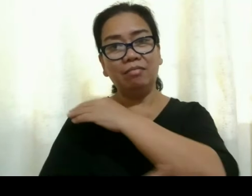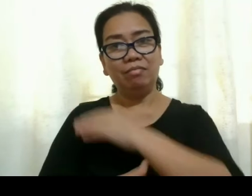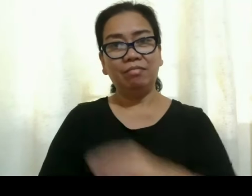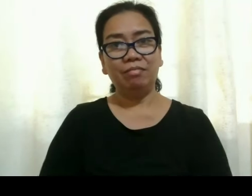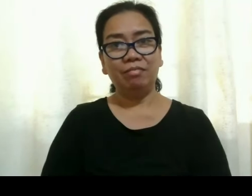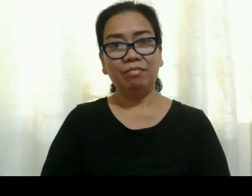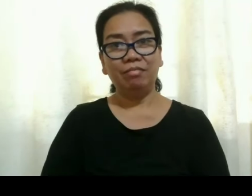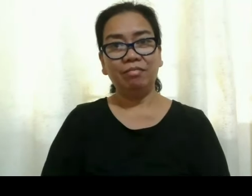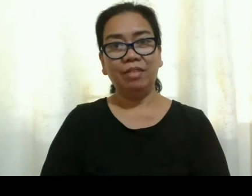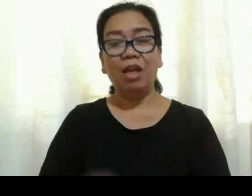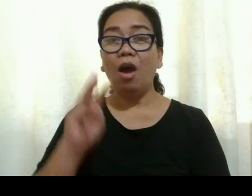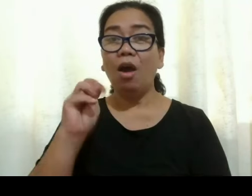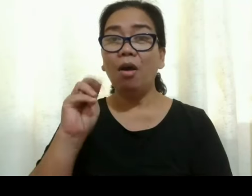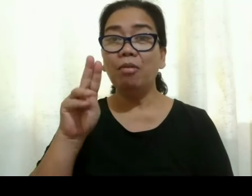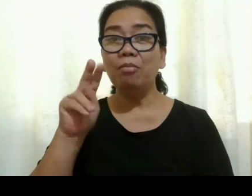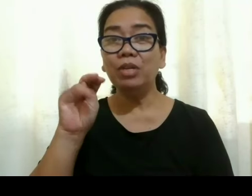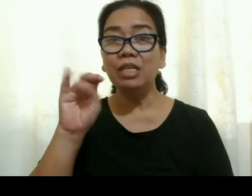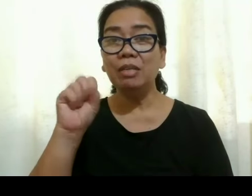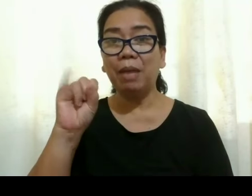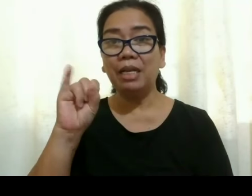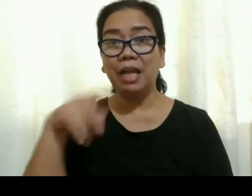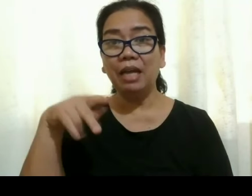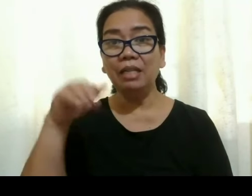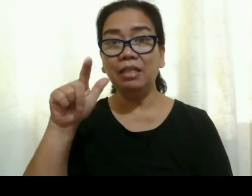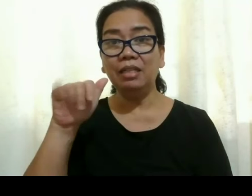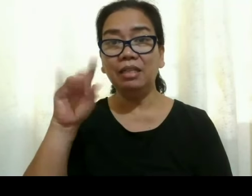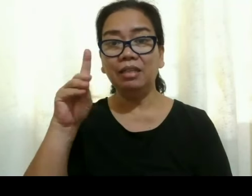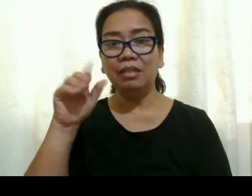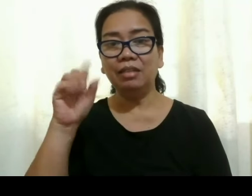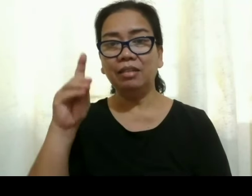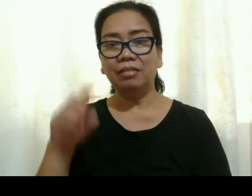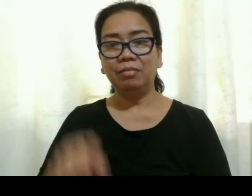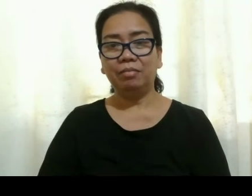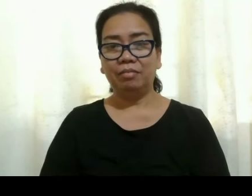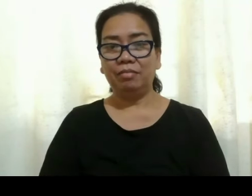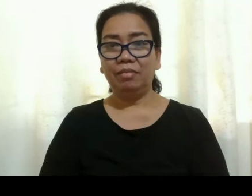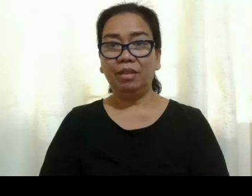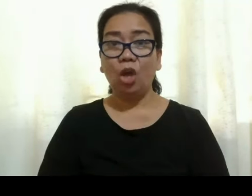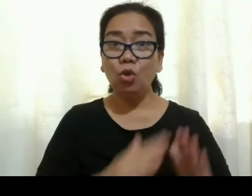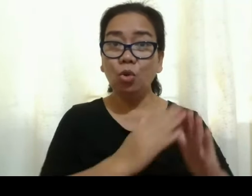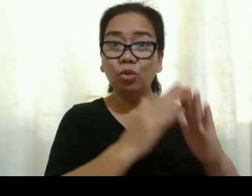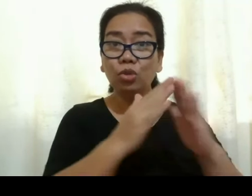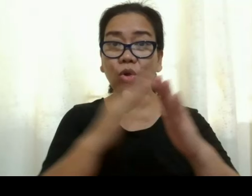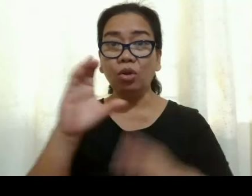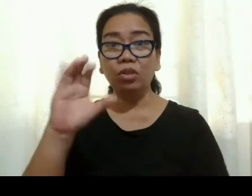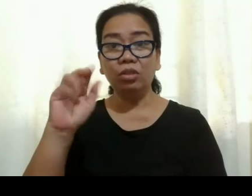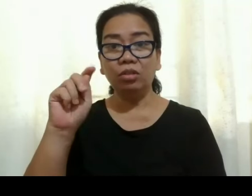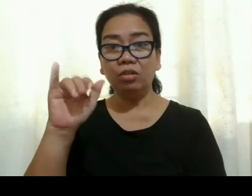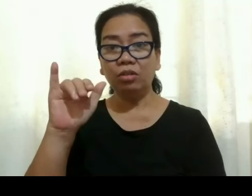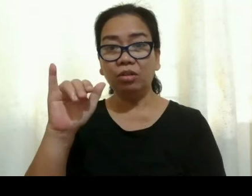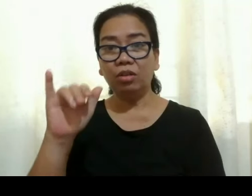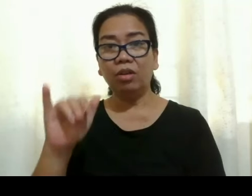lalawigan, munisipalidad, lungsod